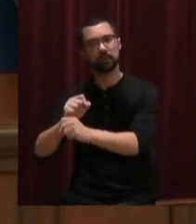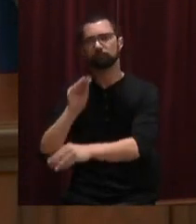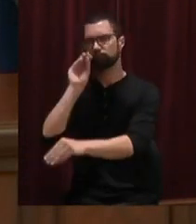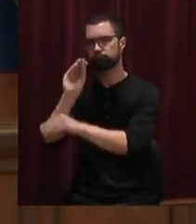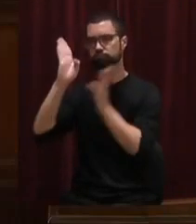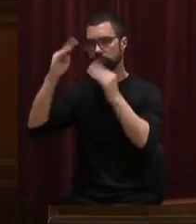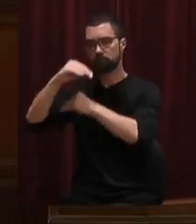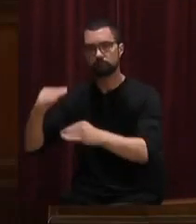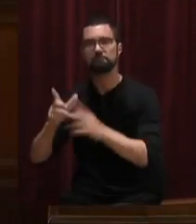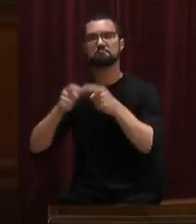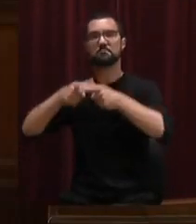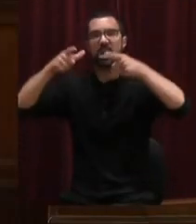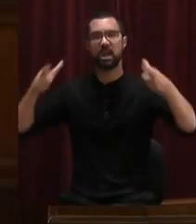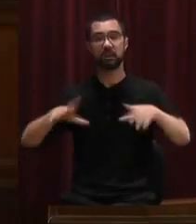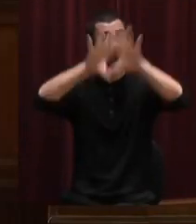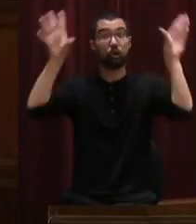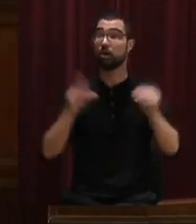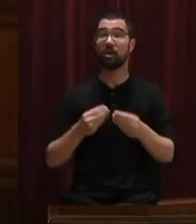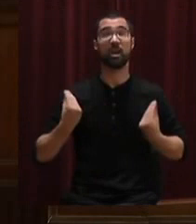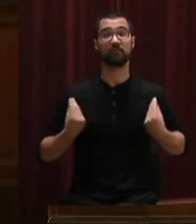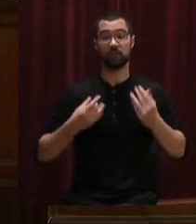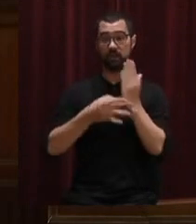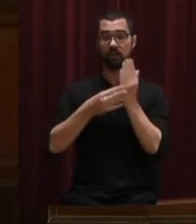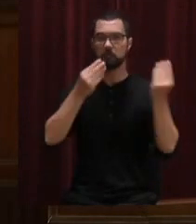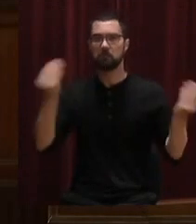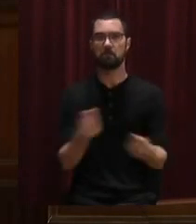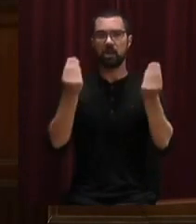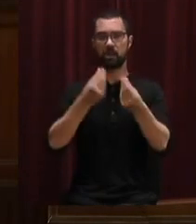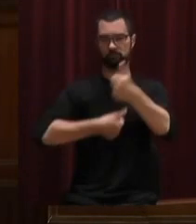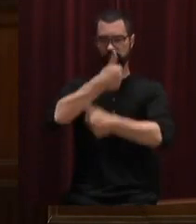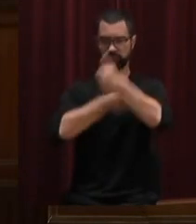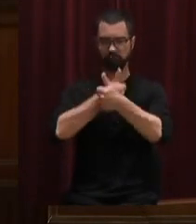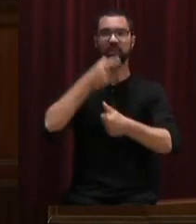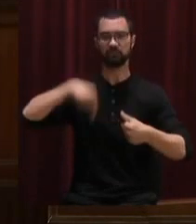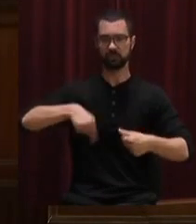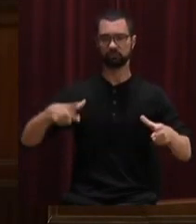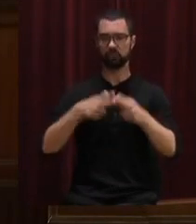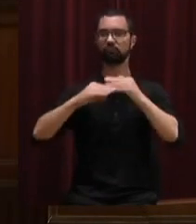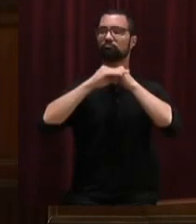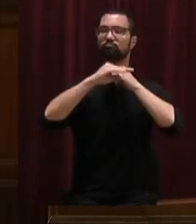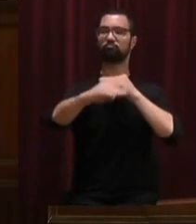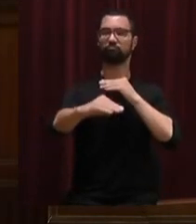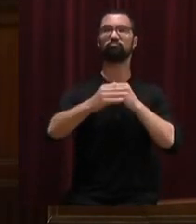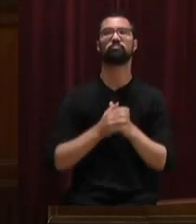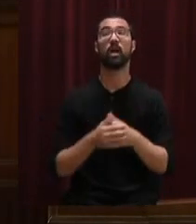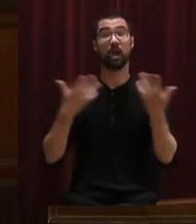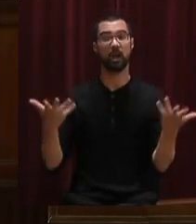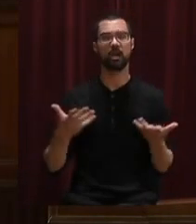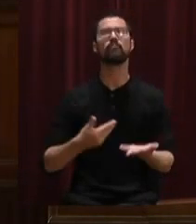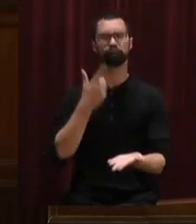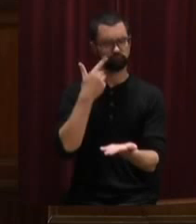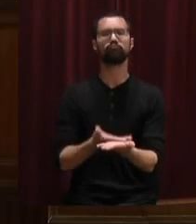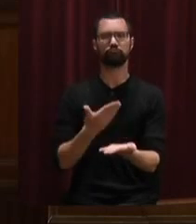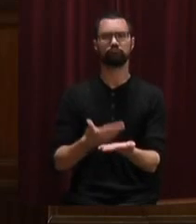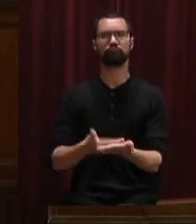dir elevar a la vegada la qualitat de vida dels ciutadans i la competitivitat i sostenibilitat de la nostra societat, garantint com